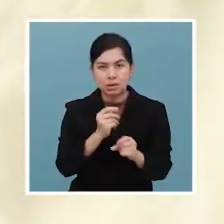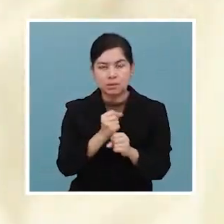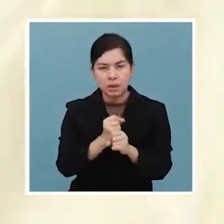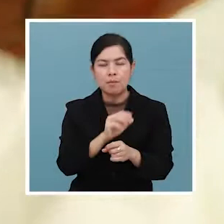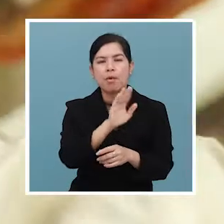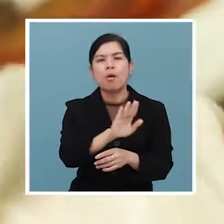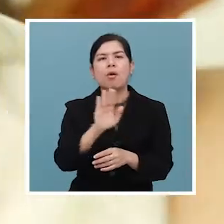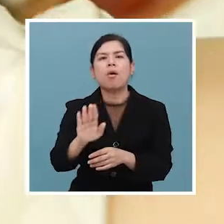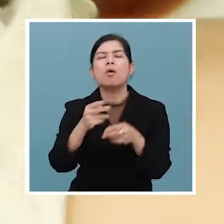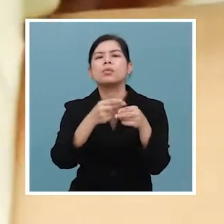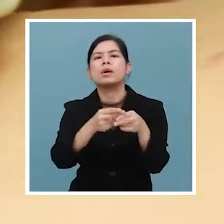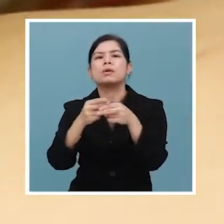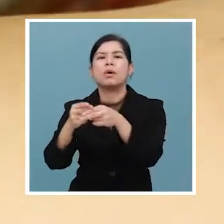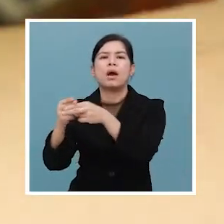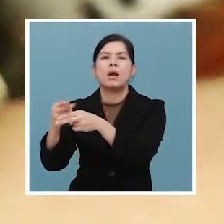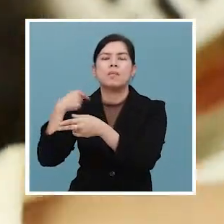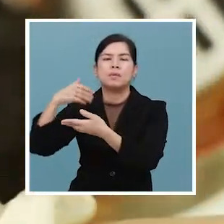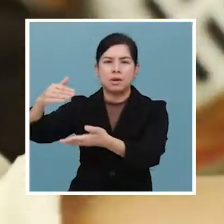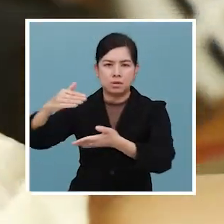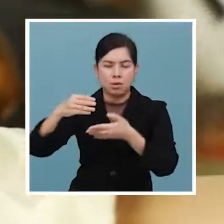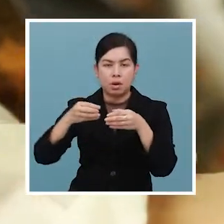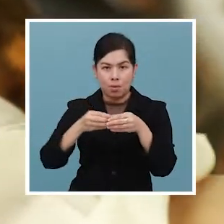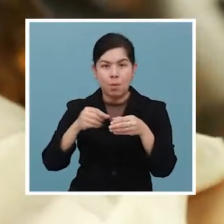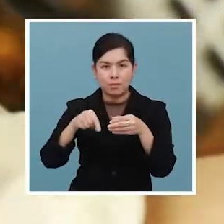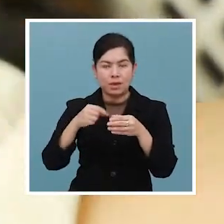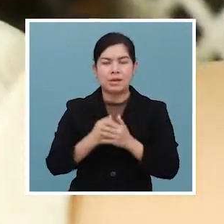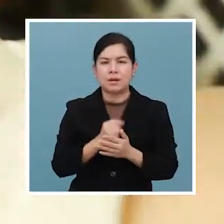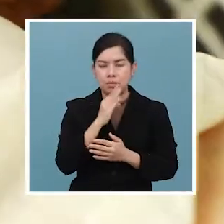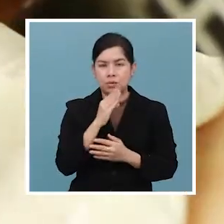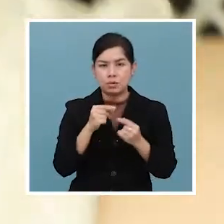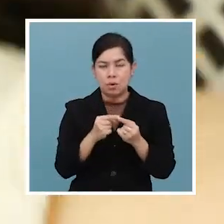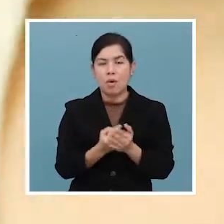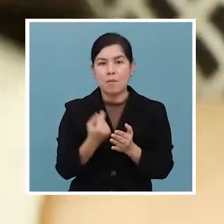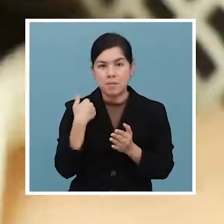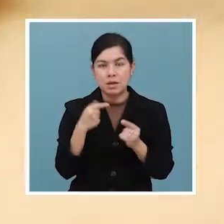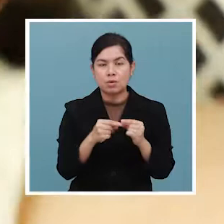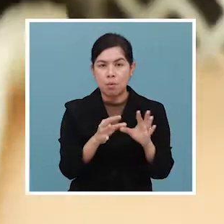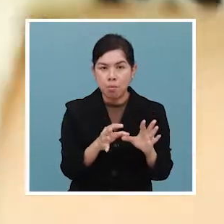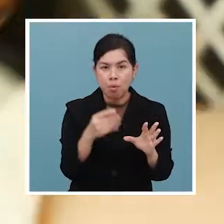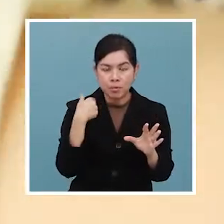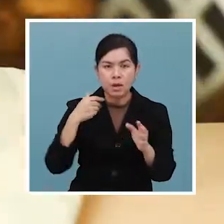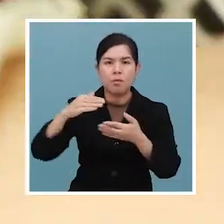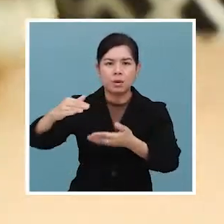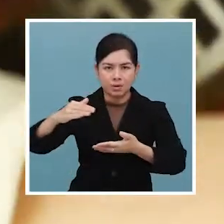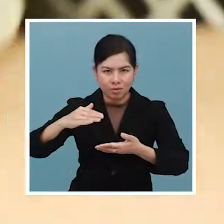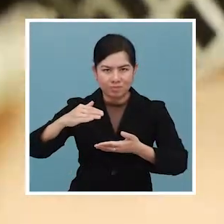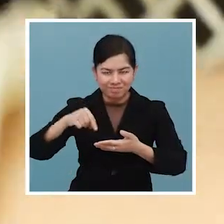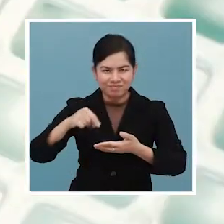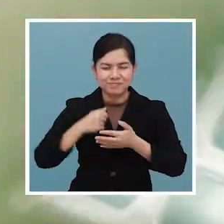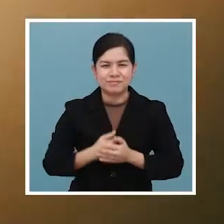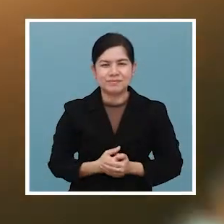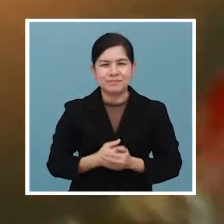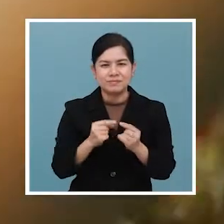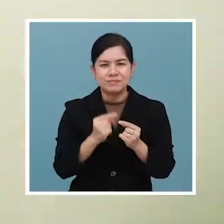ส่วนใหญ่เขาจะทำของเขาไงอ้าเพื่ออย่ามาส่งกลุ่มอยู่แล้วจริงๆแล้วเนี่ยคือหมาดจากเขามีวัตถุดิบเนี่ยเอามาส่งเราแล้วเนี่ย